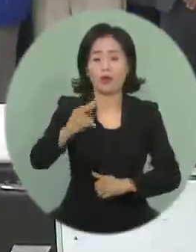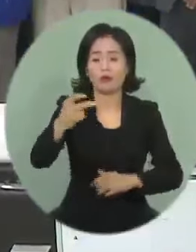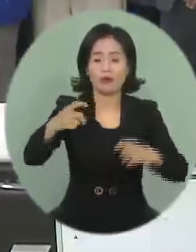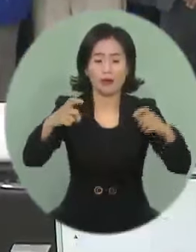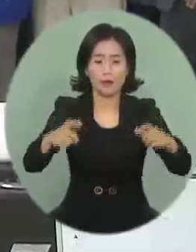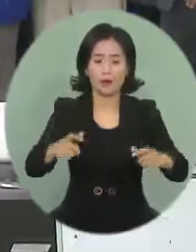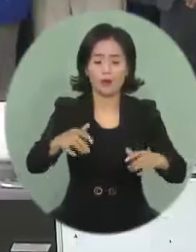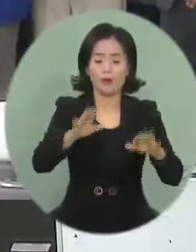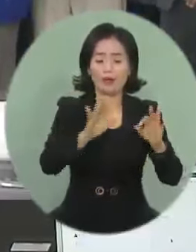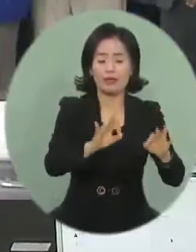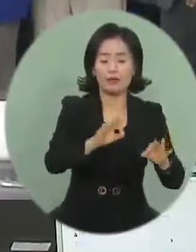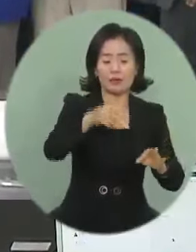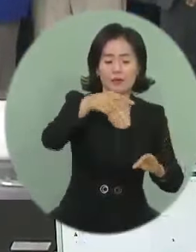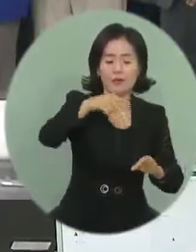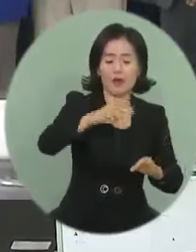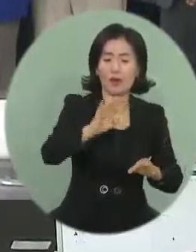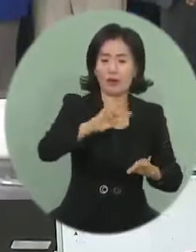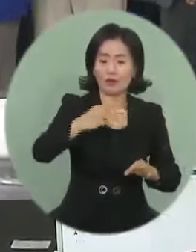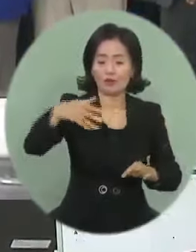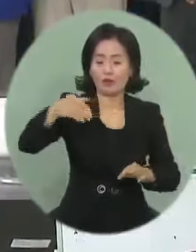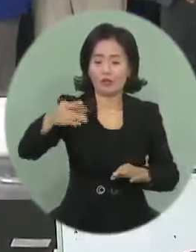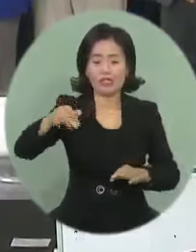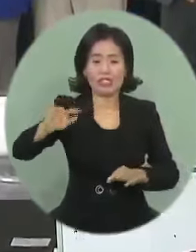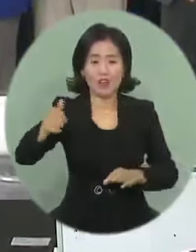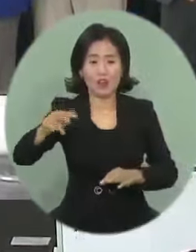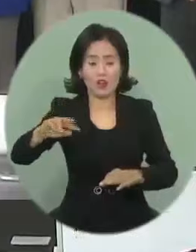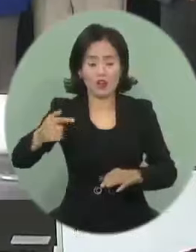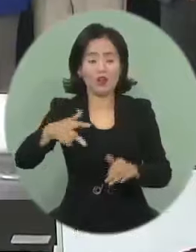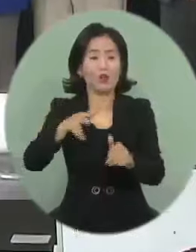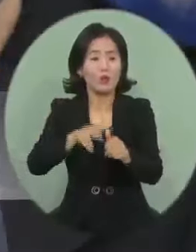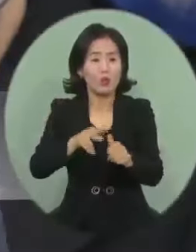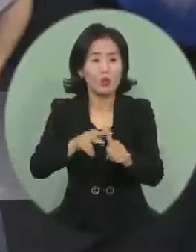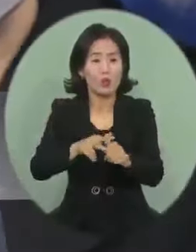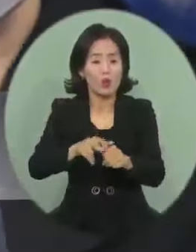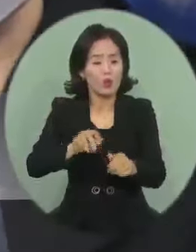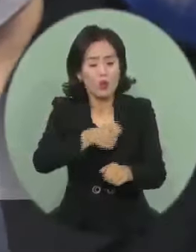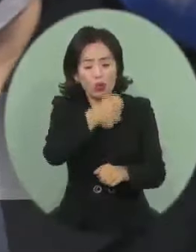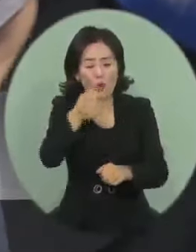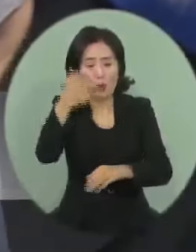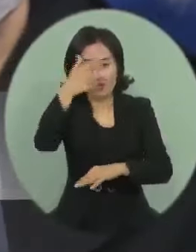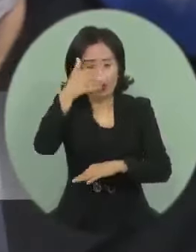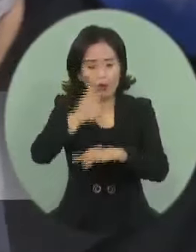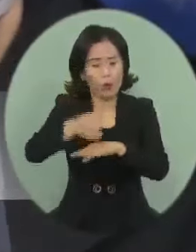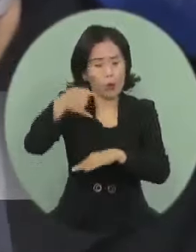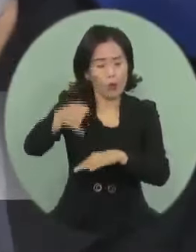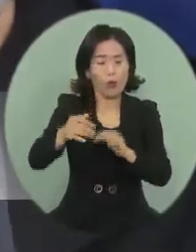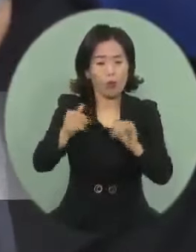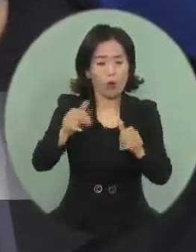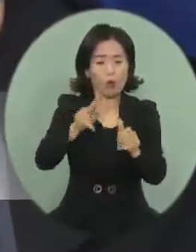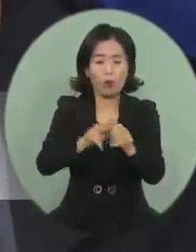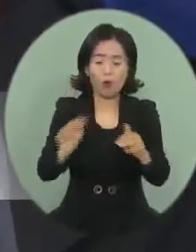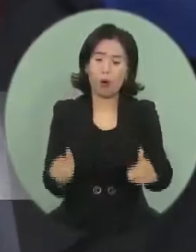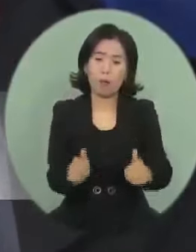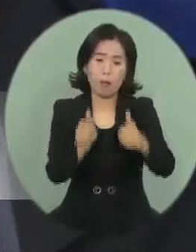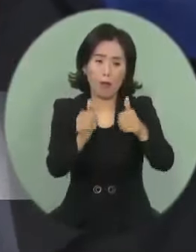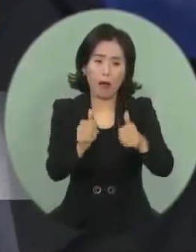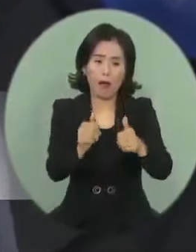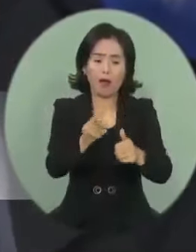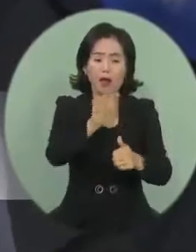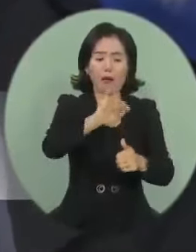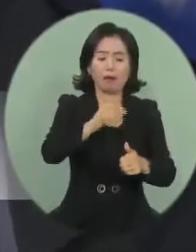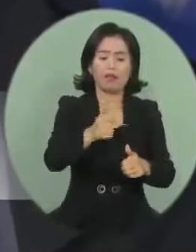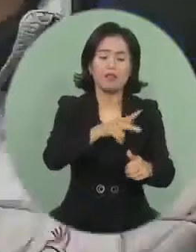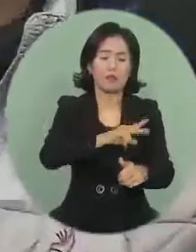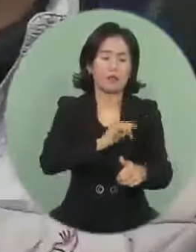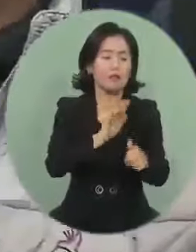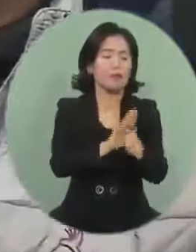광산을의 김성진, 최치현 예비 후보도 각종 여론조사에서 최하위를 기록한 후보가 경선에 올라갔다며 이는 민영배 의원을 밀어주기 위한